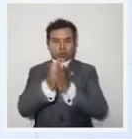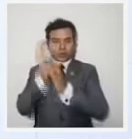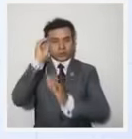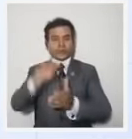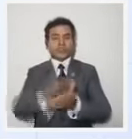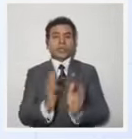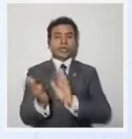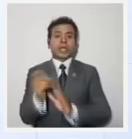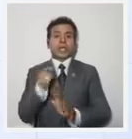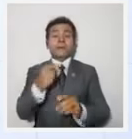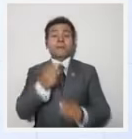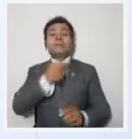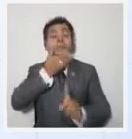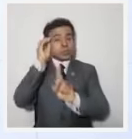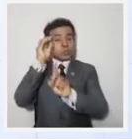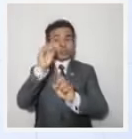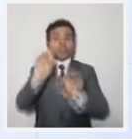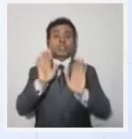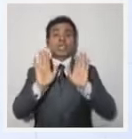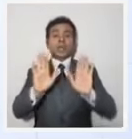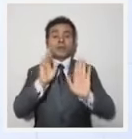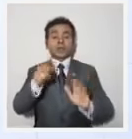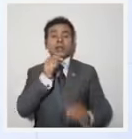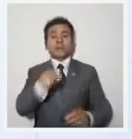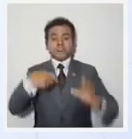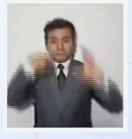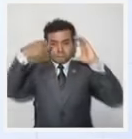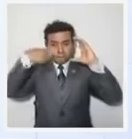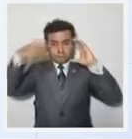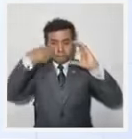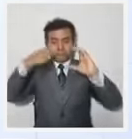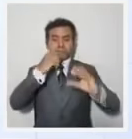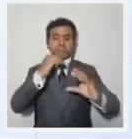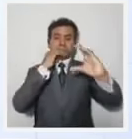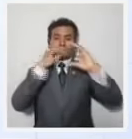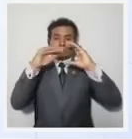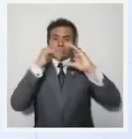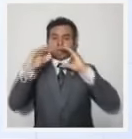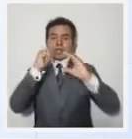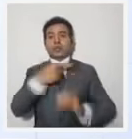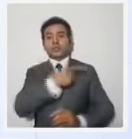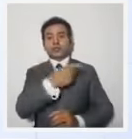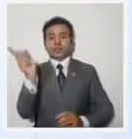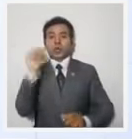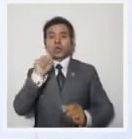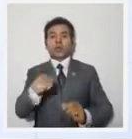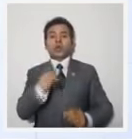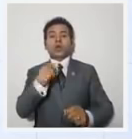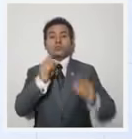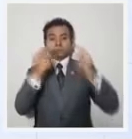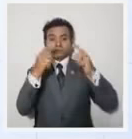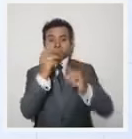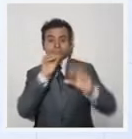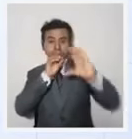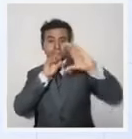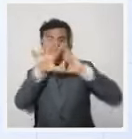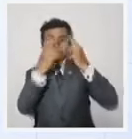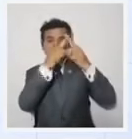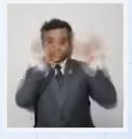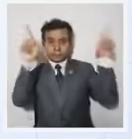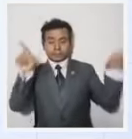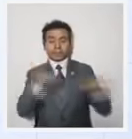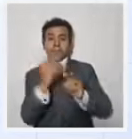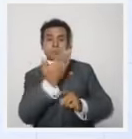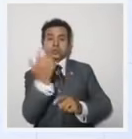অর্থায়নে কেনার জন্য অনুরোধ করা হয়েছে। ডেঙ্গু বিষয়ে সচেতনতা তৈরির জন্য শীঘ্রই একটি ভিডিও পাঠানো হবে, যা নিজ উদ্যোগে স্থানীয় ডিশ